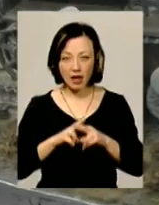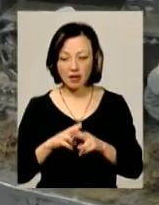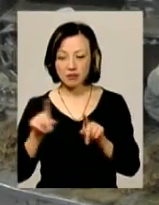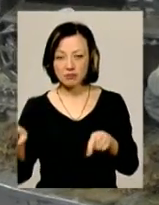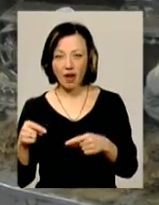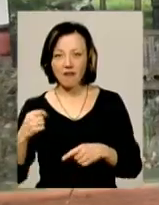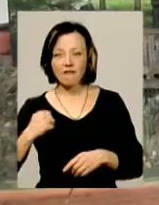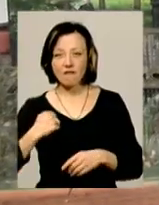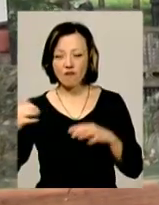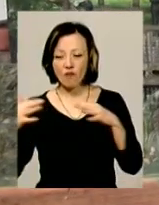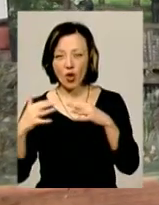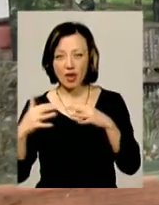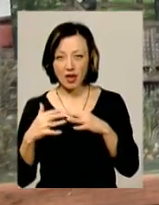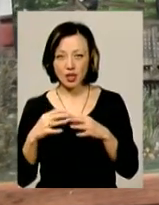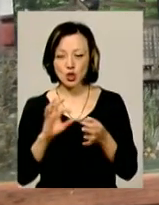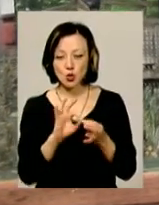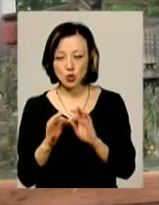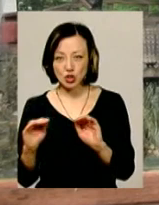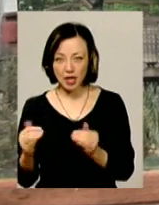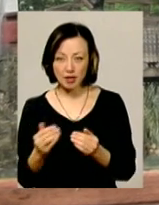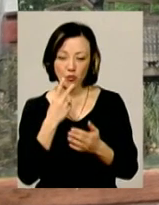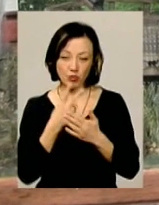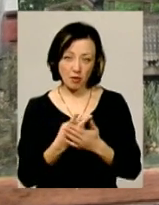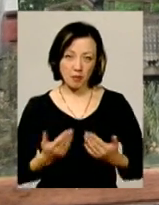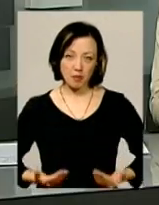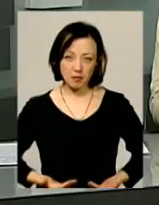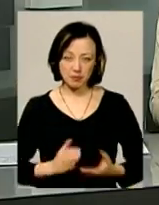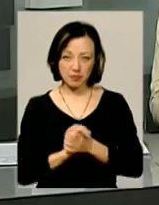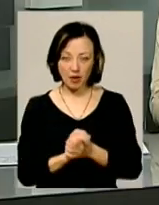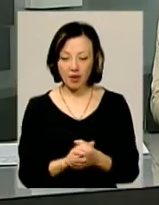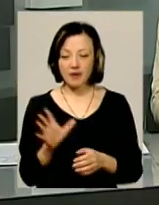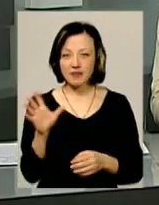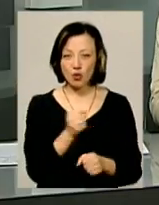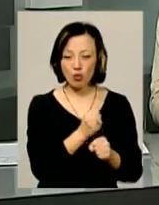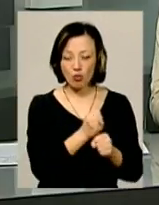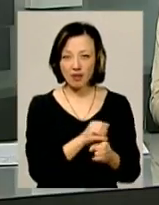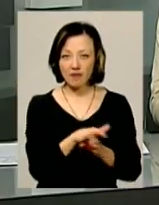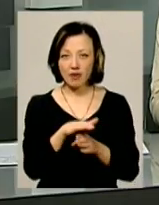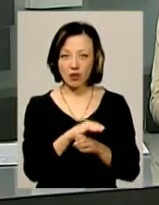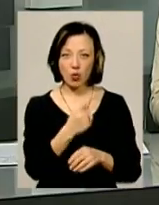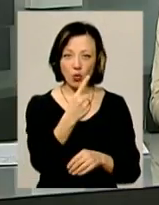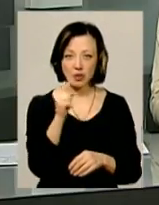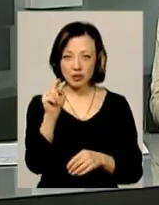а також представив діарами мирного життя. Усі роботи виконані в пропорції 1 до 35.